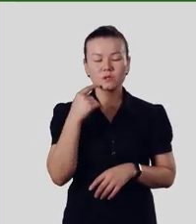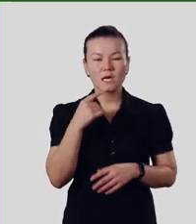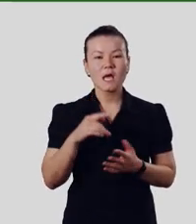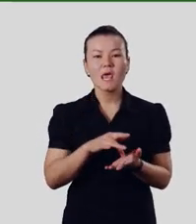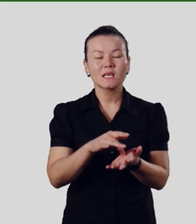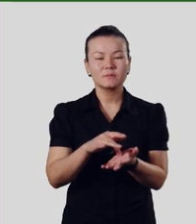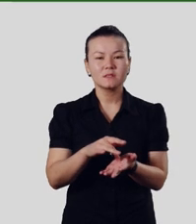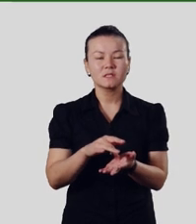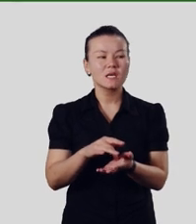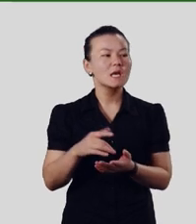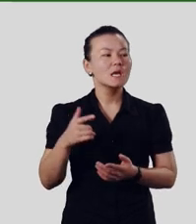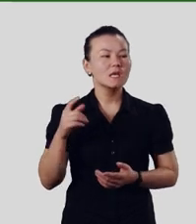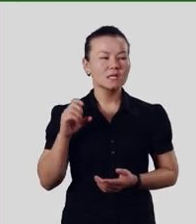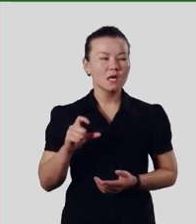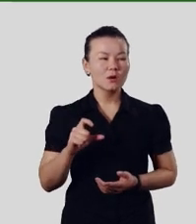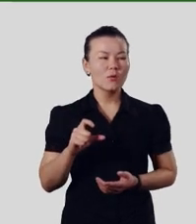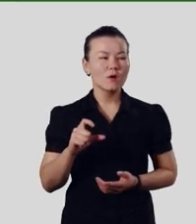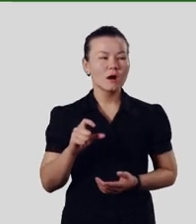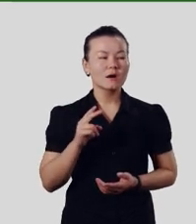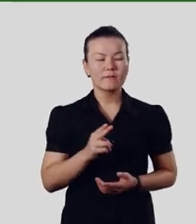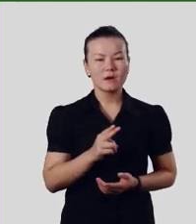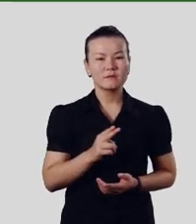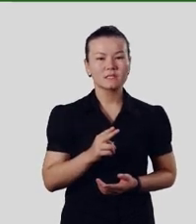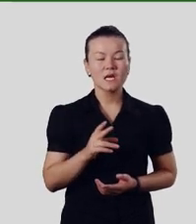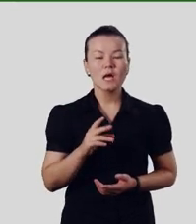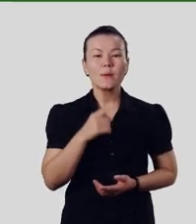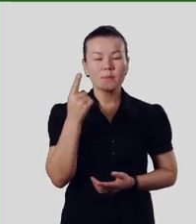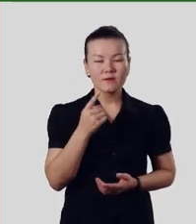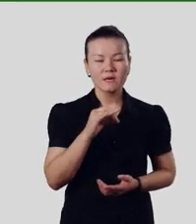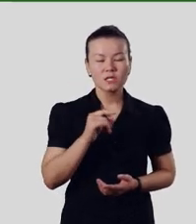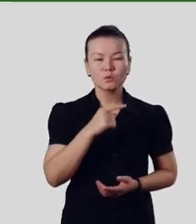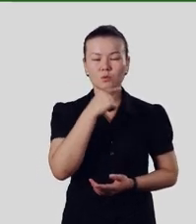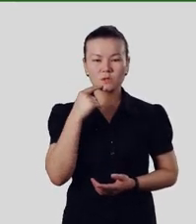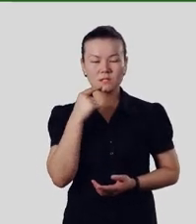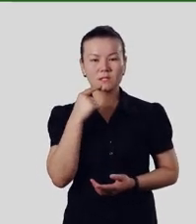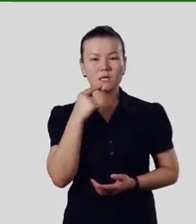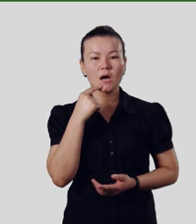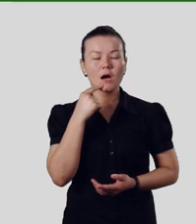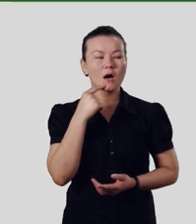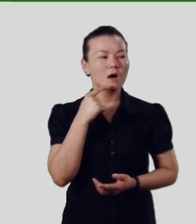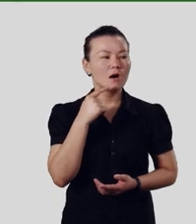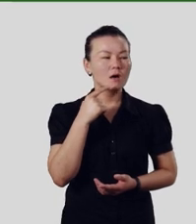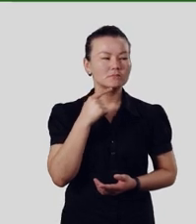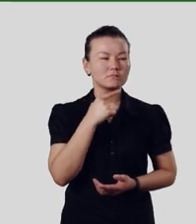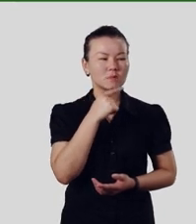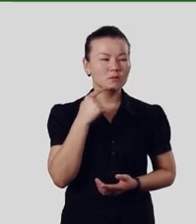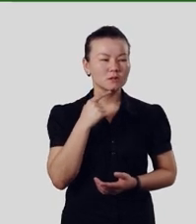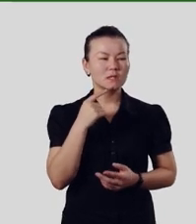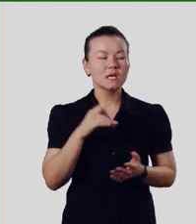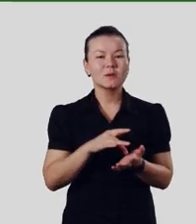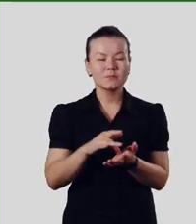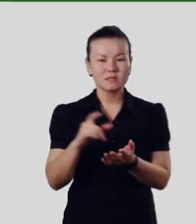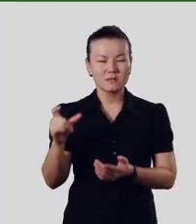Петровича Ковалевского, первого из русских путешественников, описавших Абиссинию,